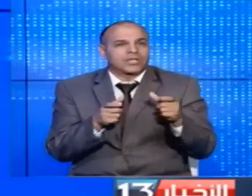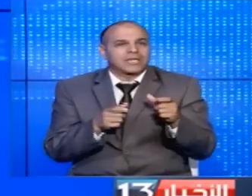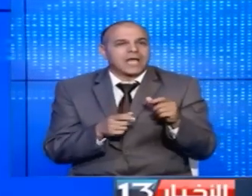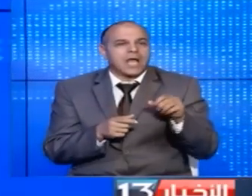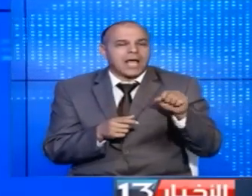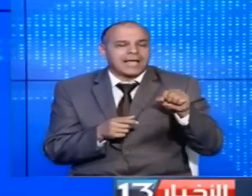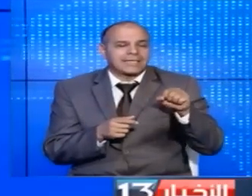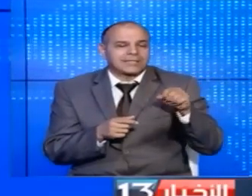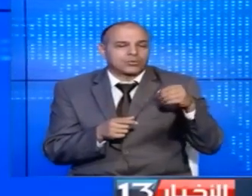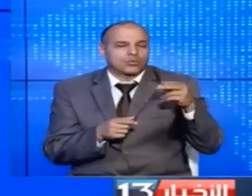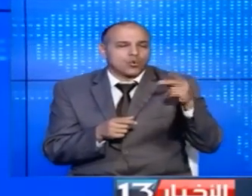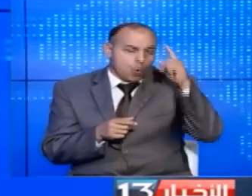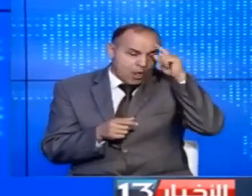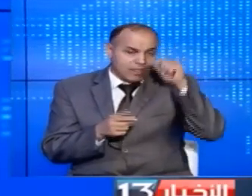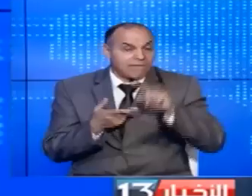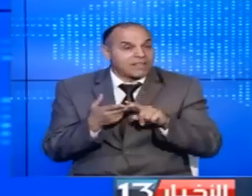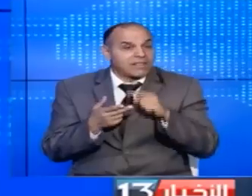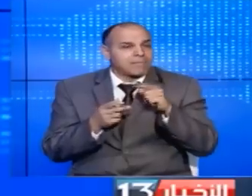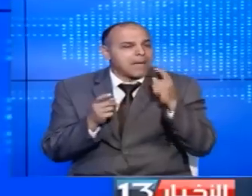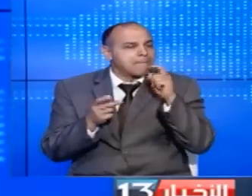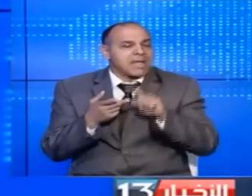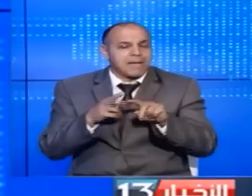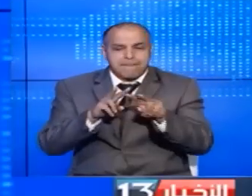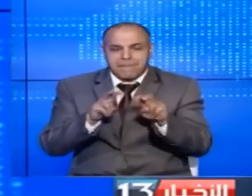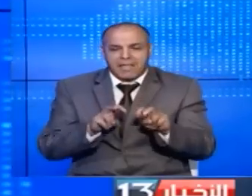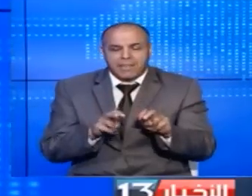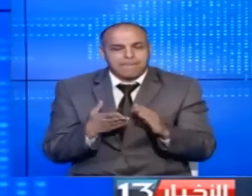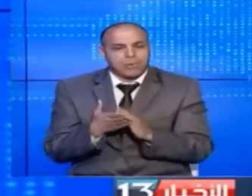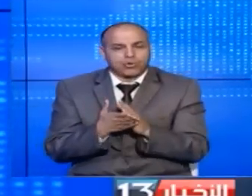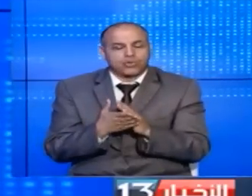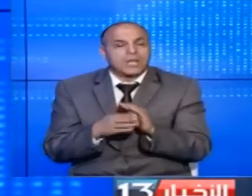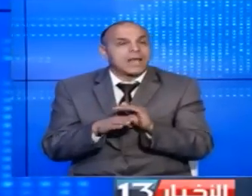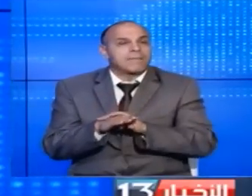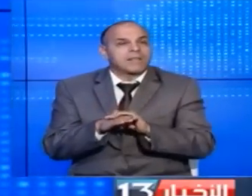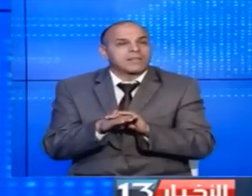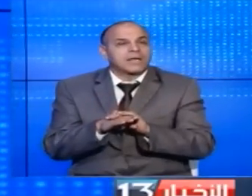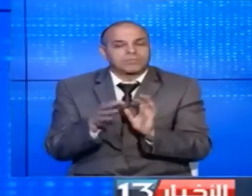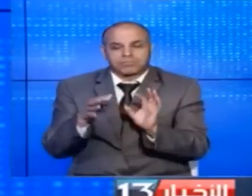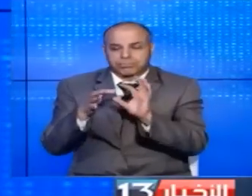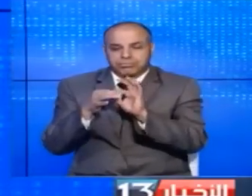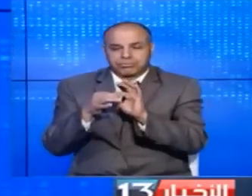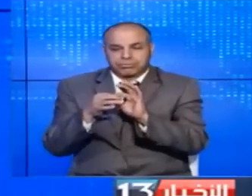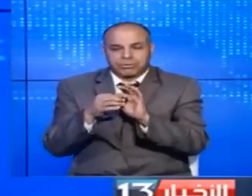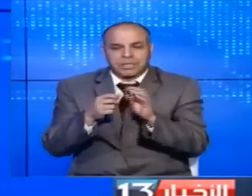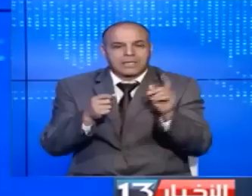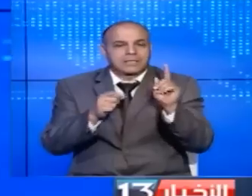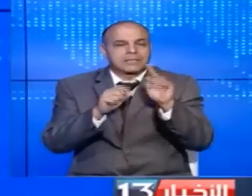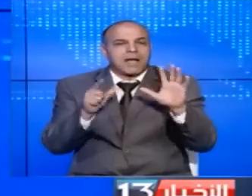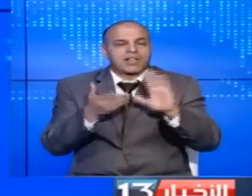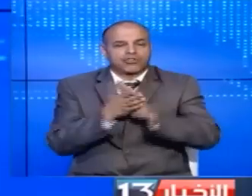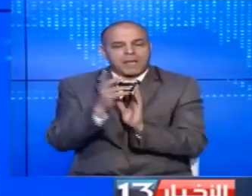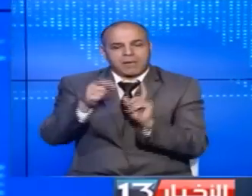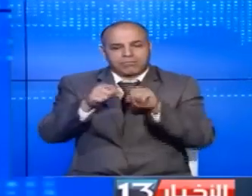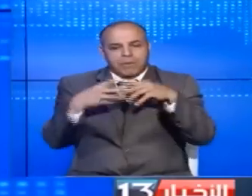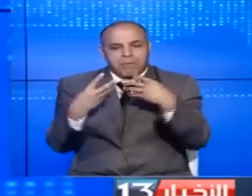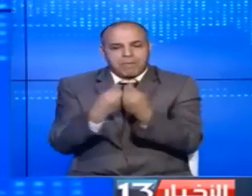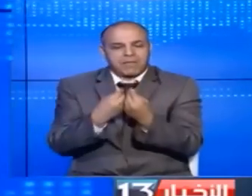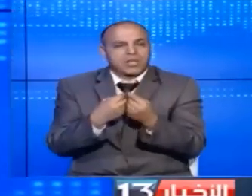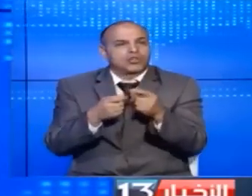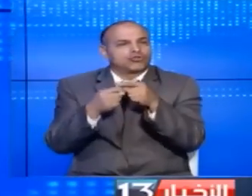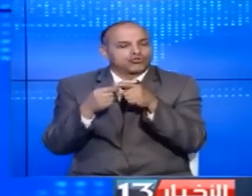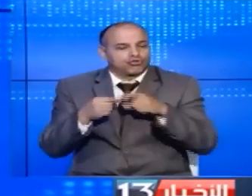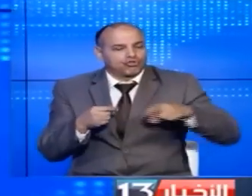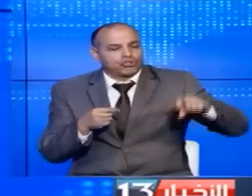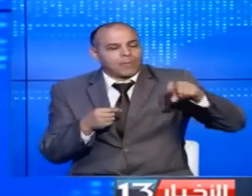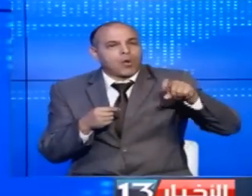الوطنية لاستغلال وتوزيع المياه في دراسة مشروع يتعلق بربط نحو 17 جمعية مائية بشبكة